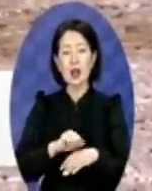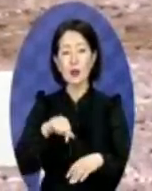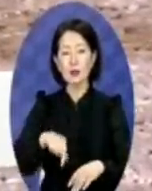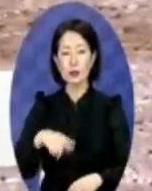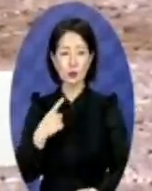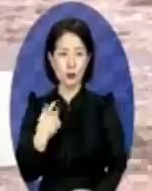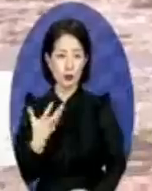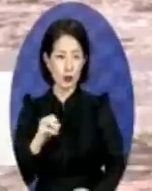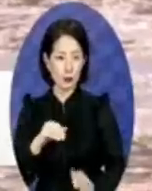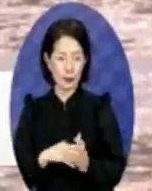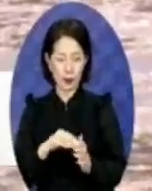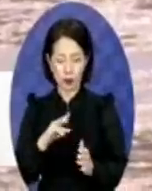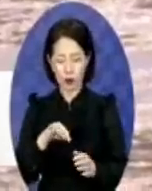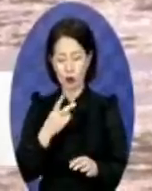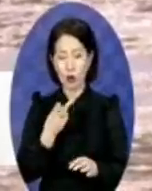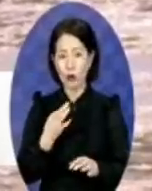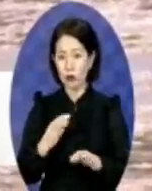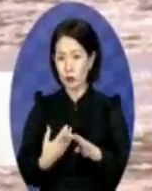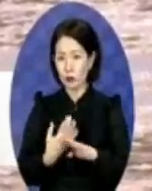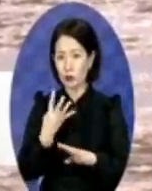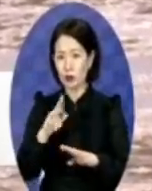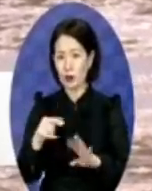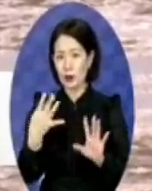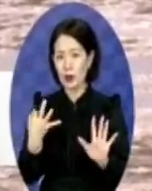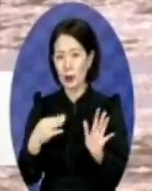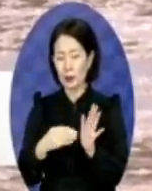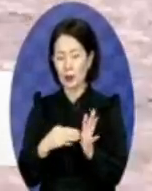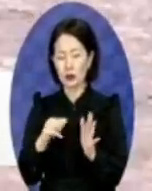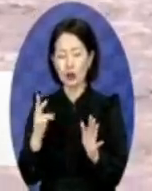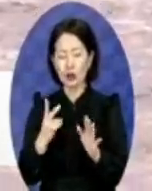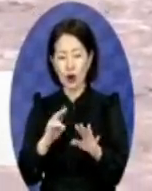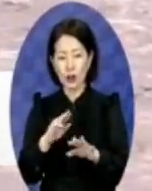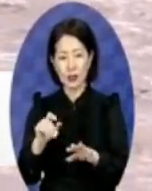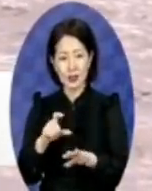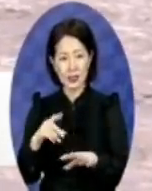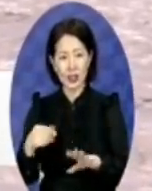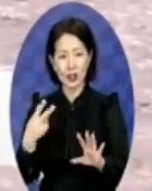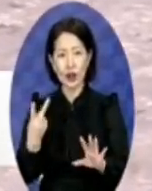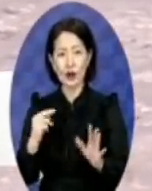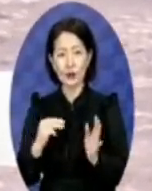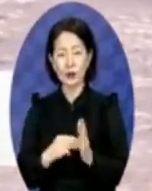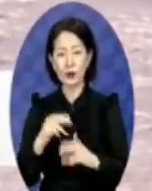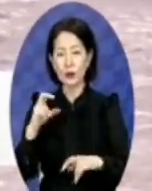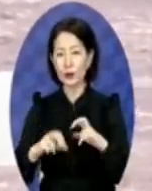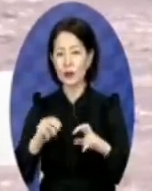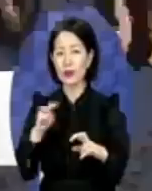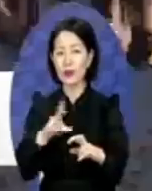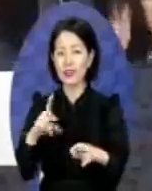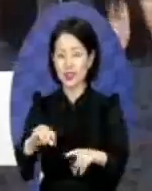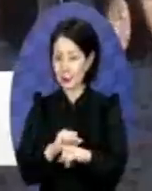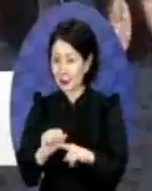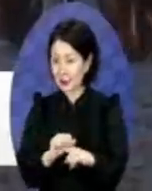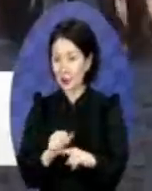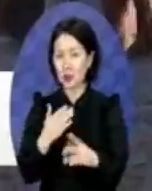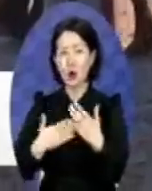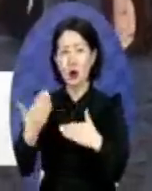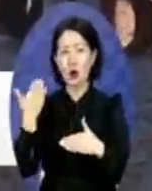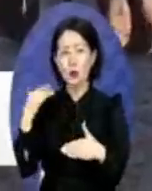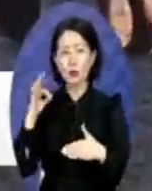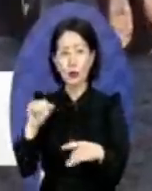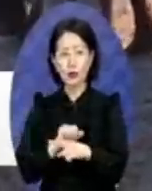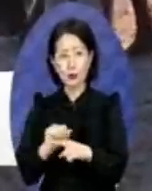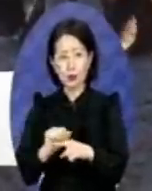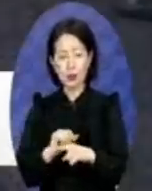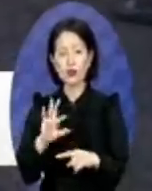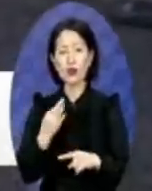орчим мянган тонн өвс, 4.8 мянган тонн ногоон тэжээл, 20 мянган тонн үйлдвэрийн тэжээл бэлтгэсэн байна. Аймгийнхан өнгөрсөн онд бэлтгэсэн өвс